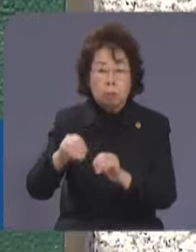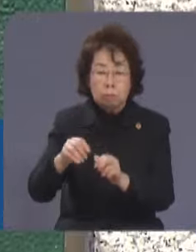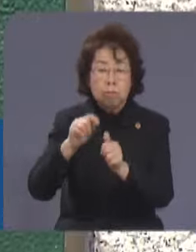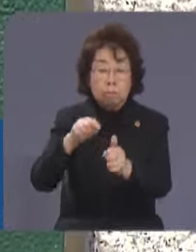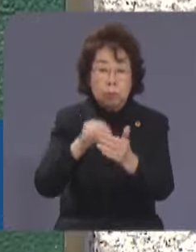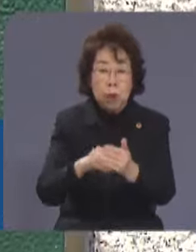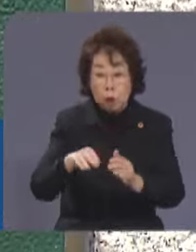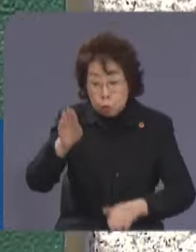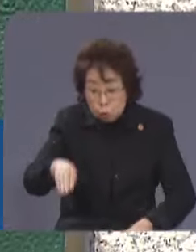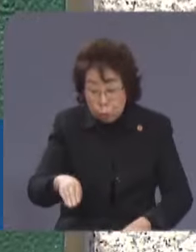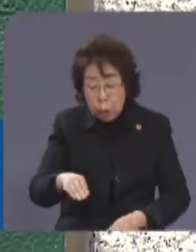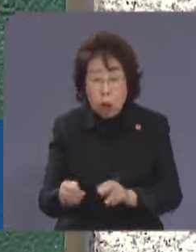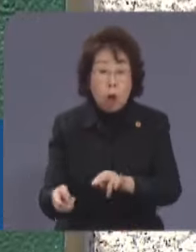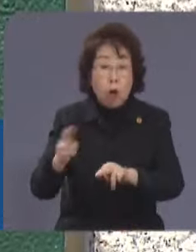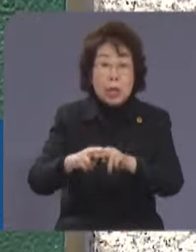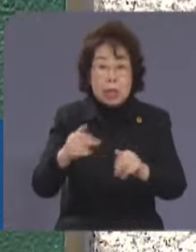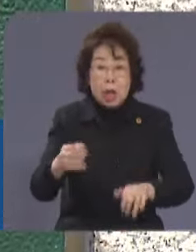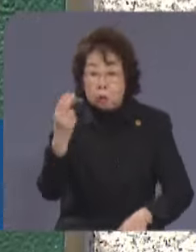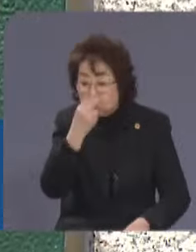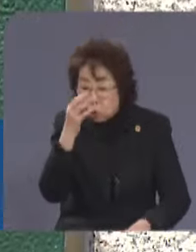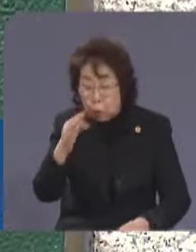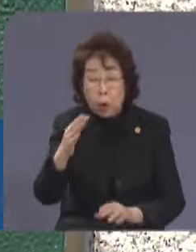후임자 인선에 나선다고 밝혔습니다.